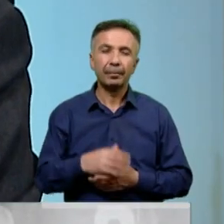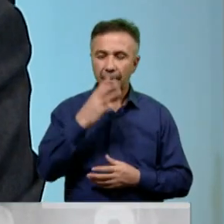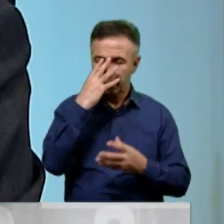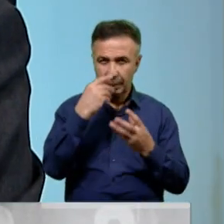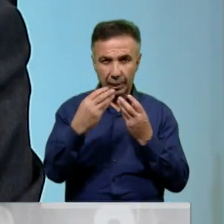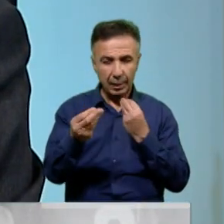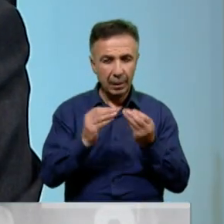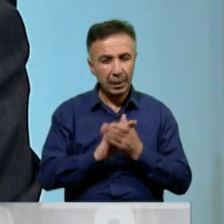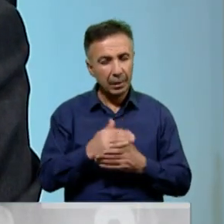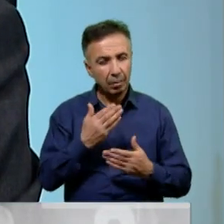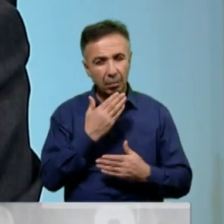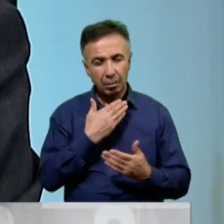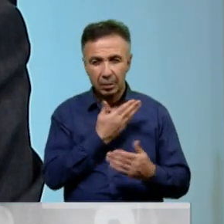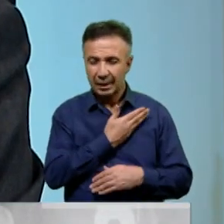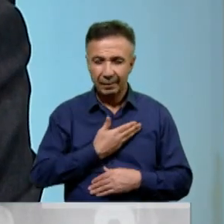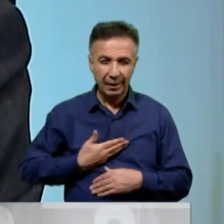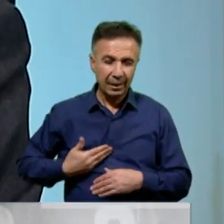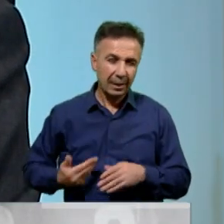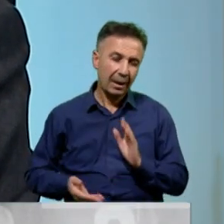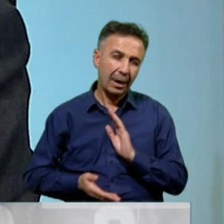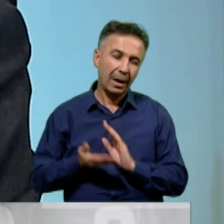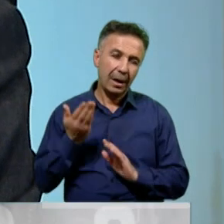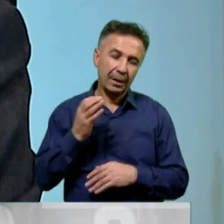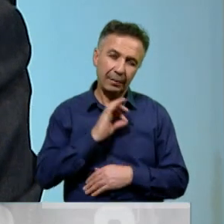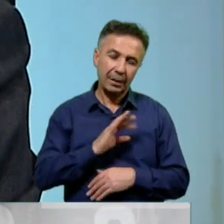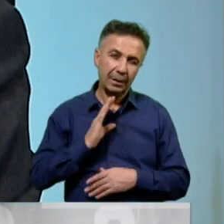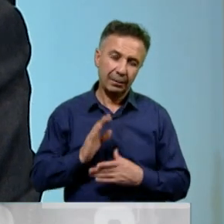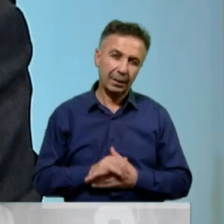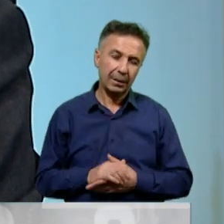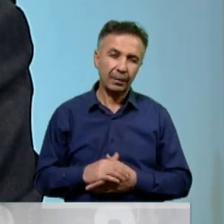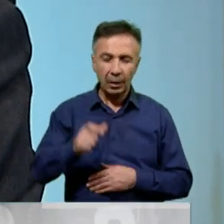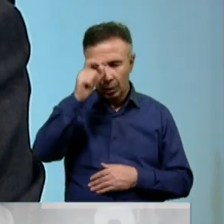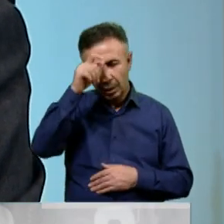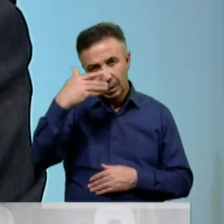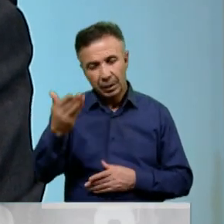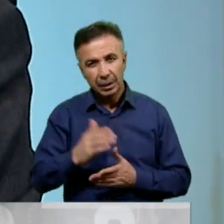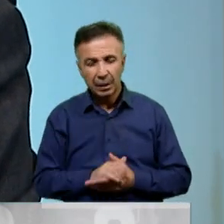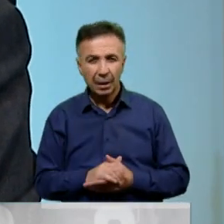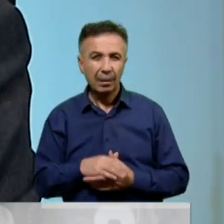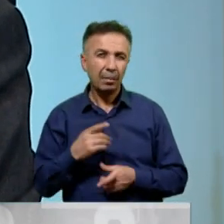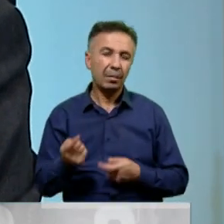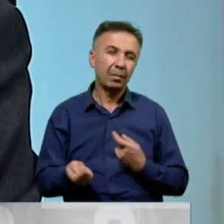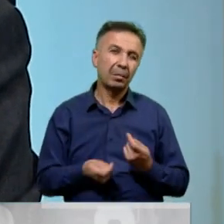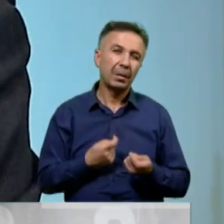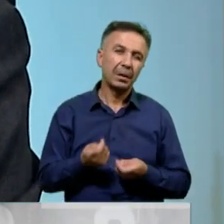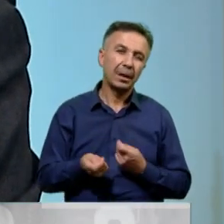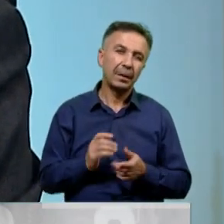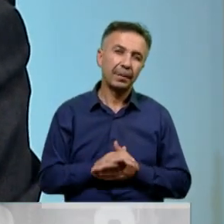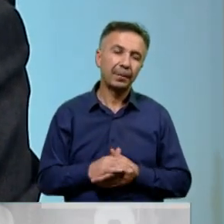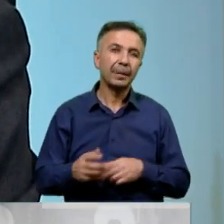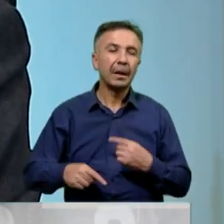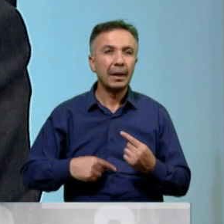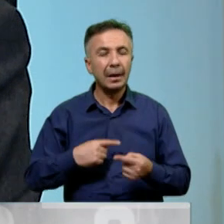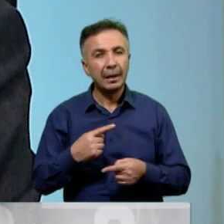Hediyeleşin, muhabbetiniz artar. Diğer bir faydası nedir yurt dışında? Bu işlemlerle siz